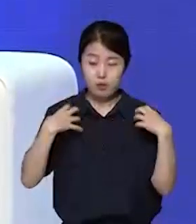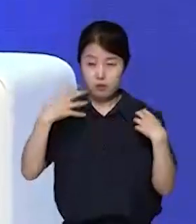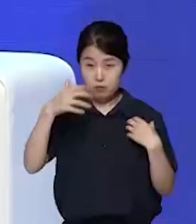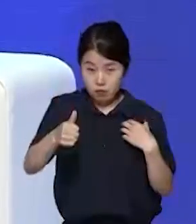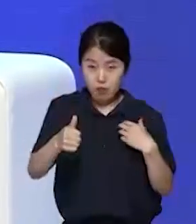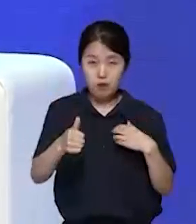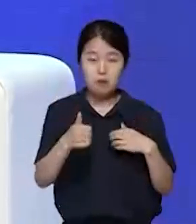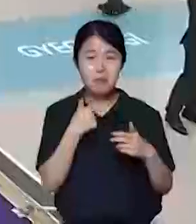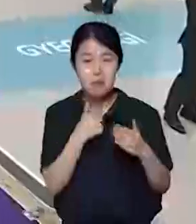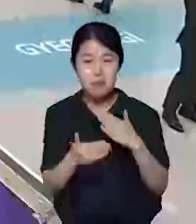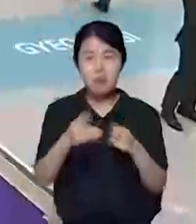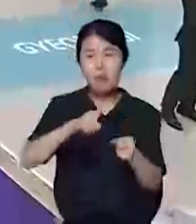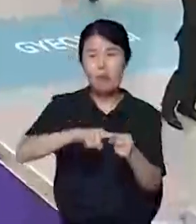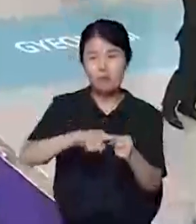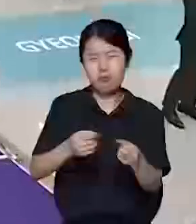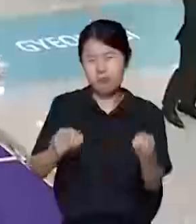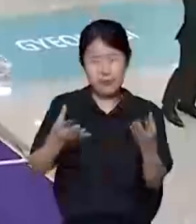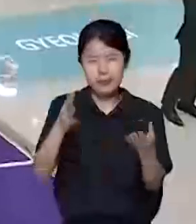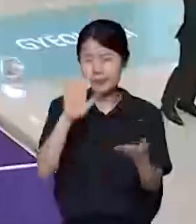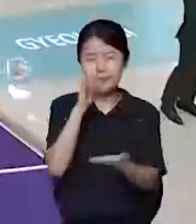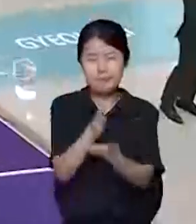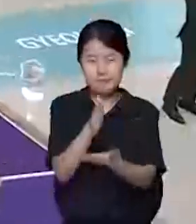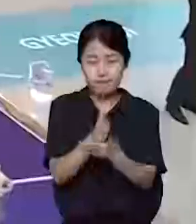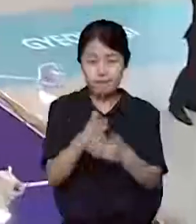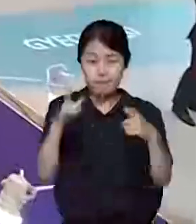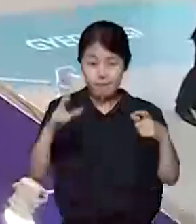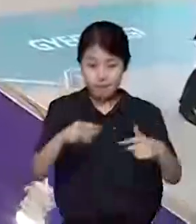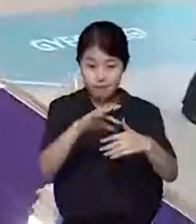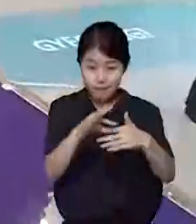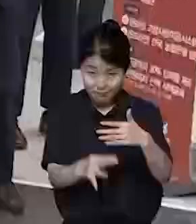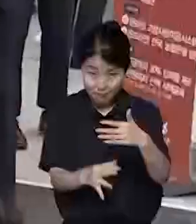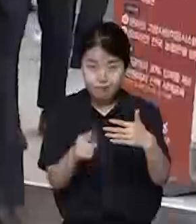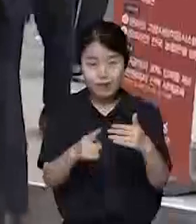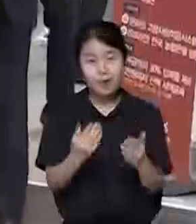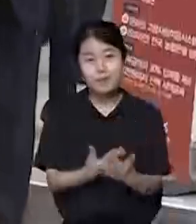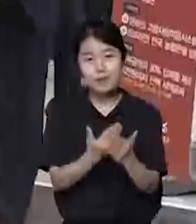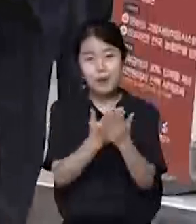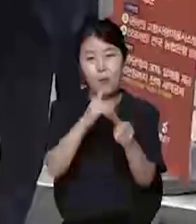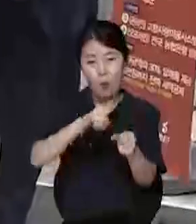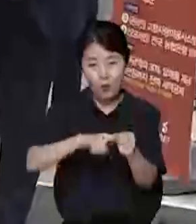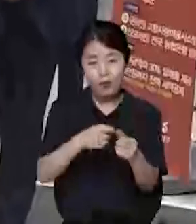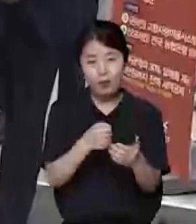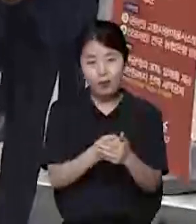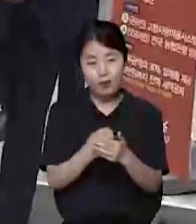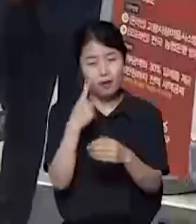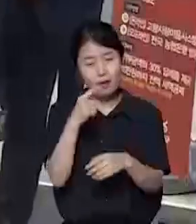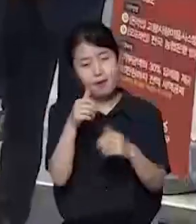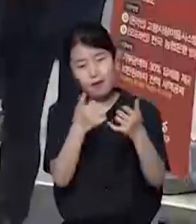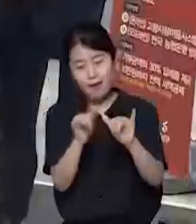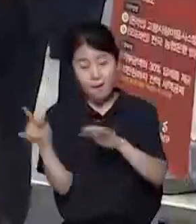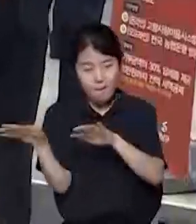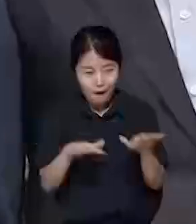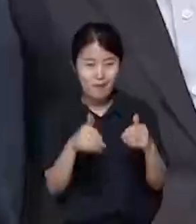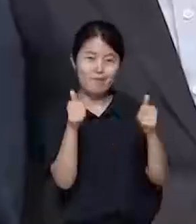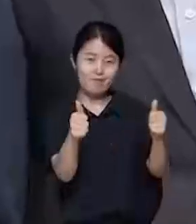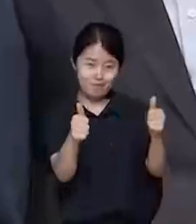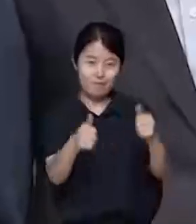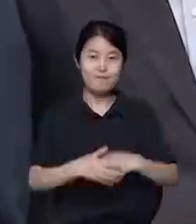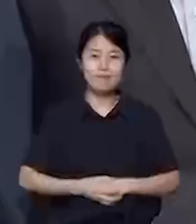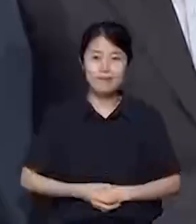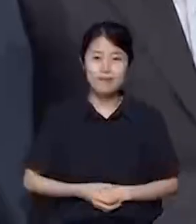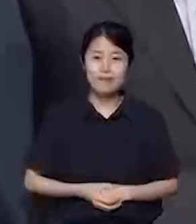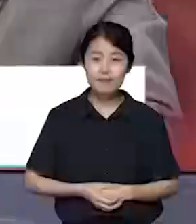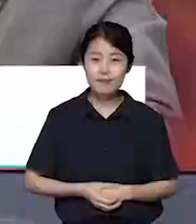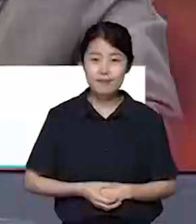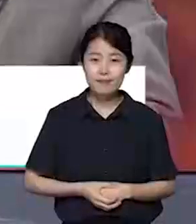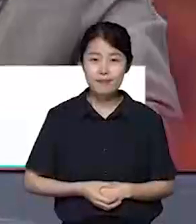관점에서 로컬 콘텐츠의 방향성을 제시했다는 점에서 높은 평가를 받았습니다. KBC 박성호입니다.